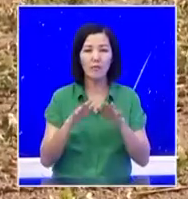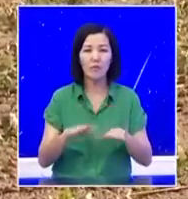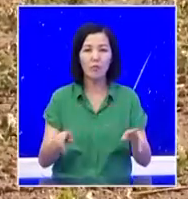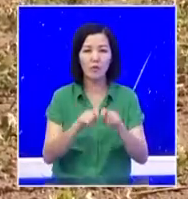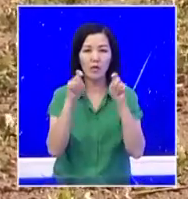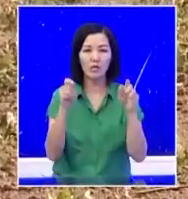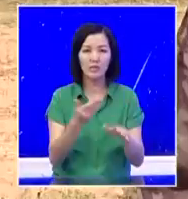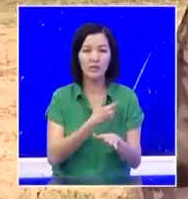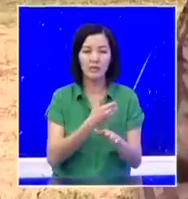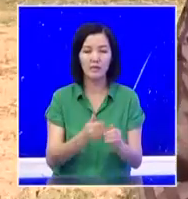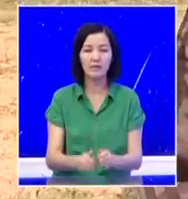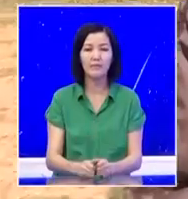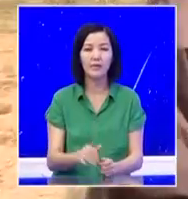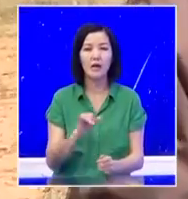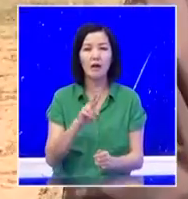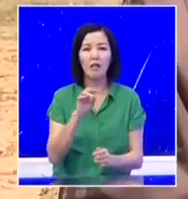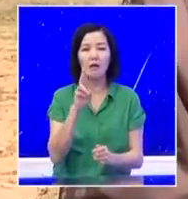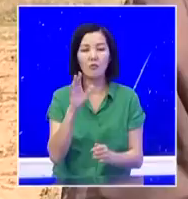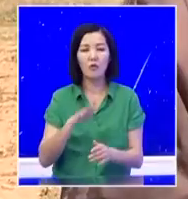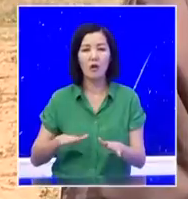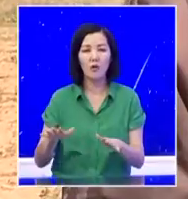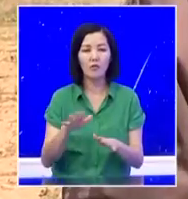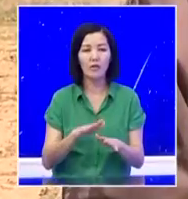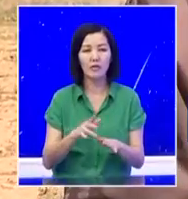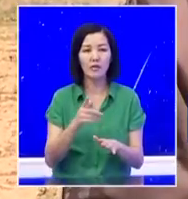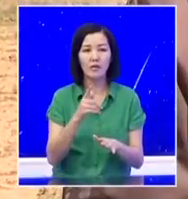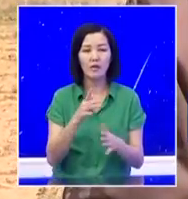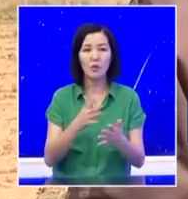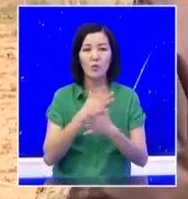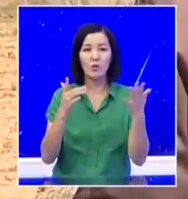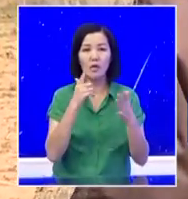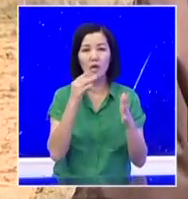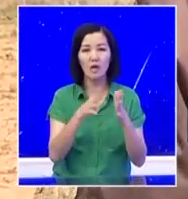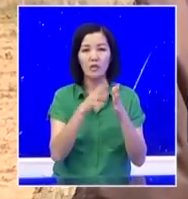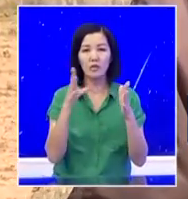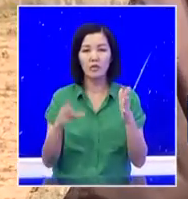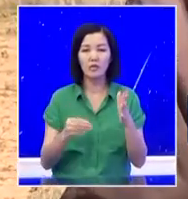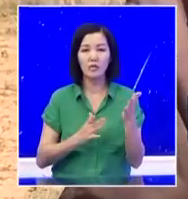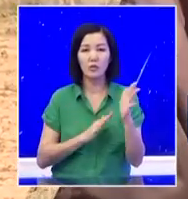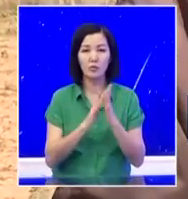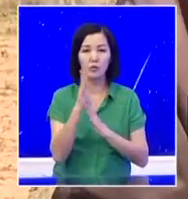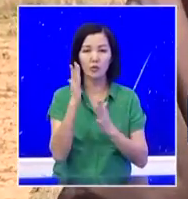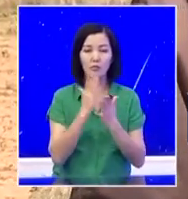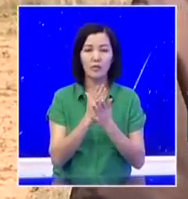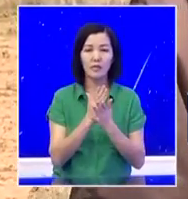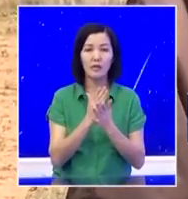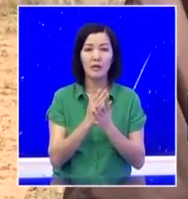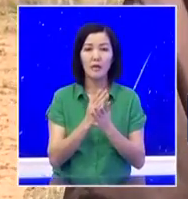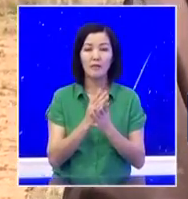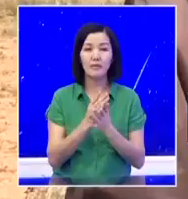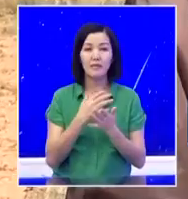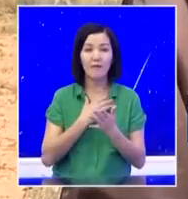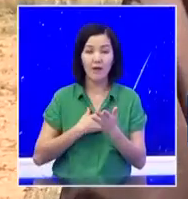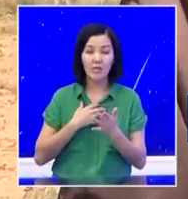ашылса дейді. Алакөл ауданы үлкен қант қызылшасын өндірумен айналысып отыр. Енді өзекті мәселесі бұл